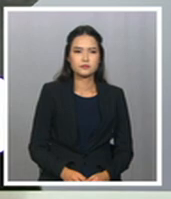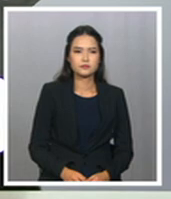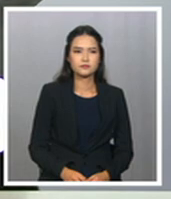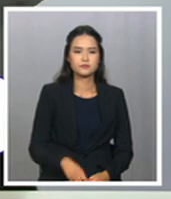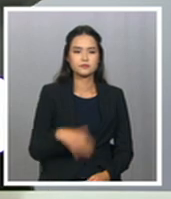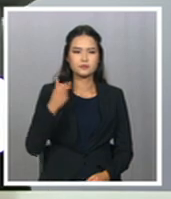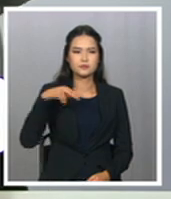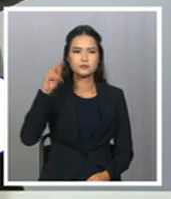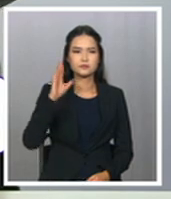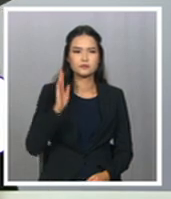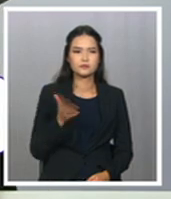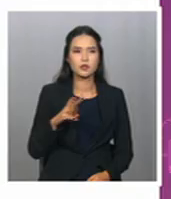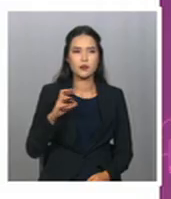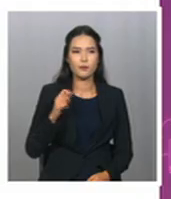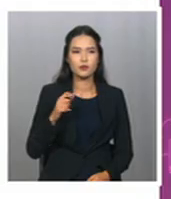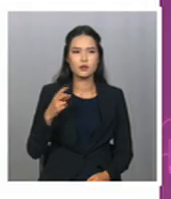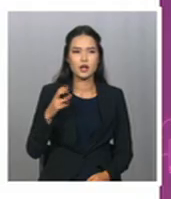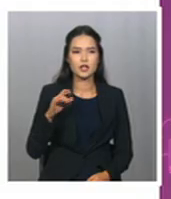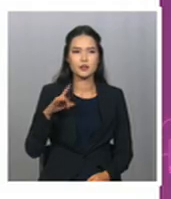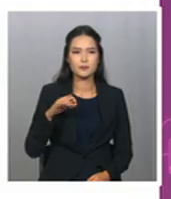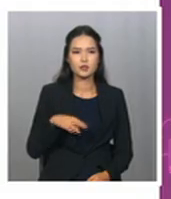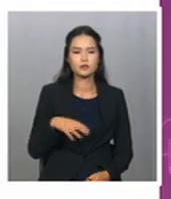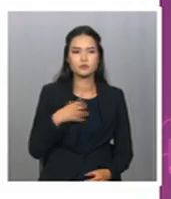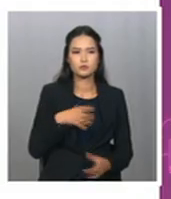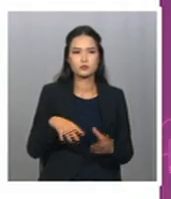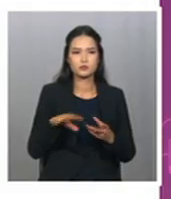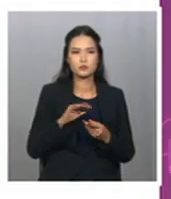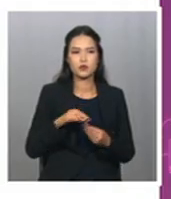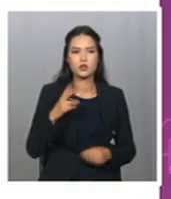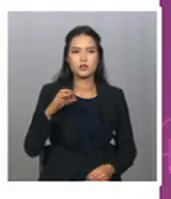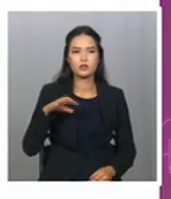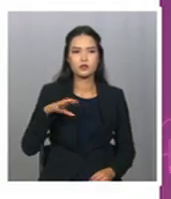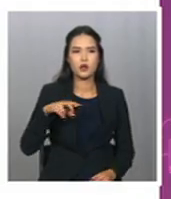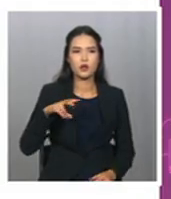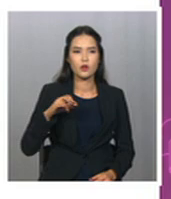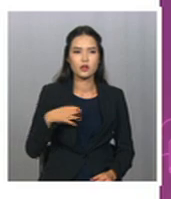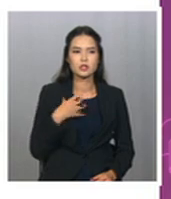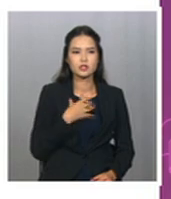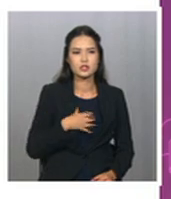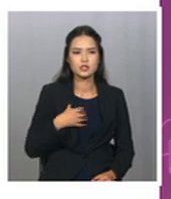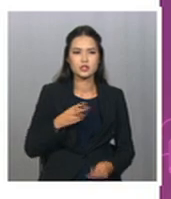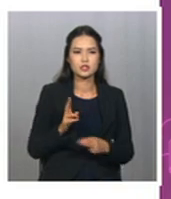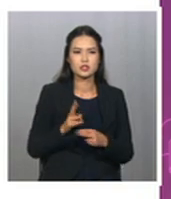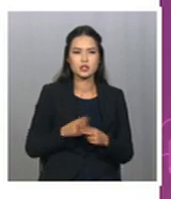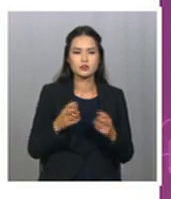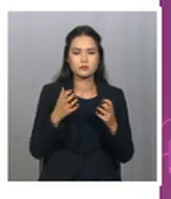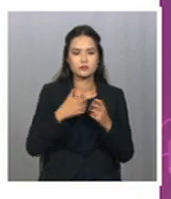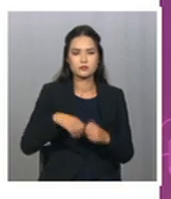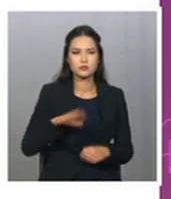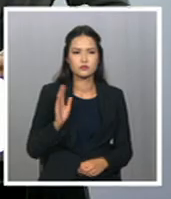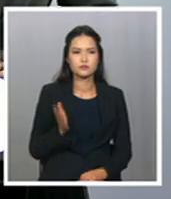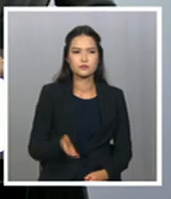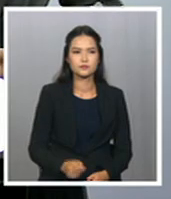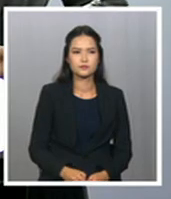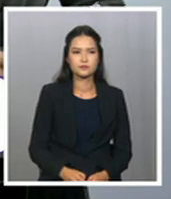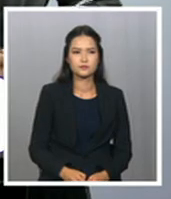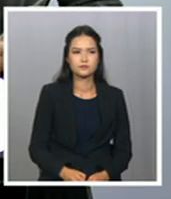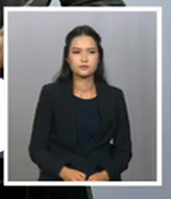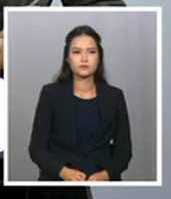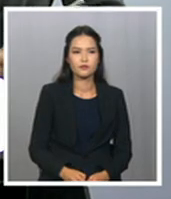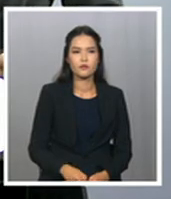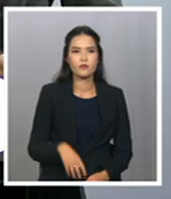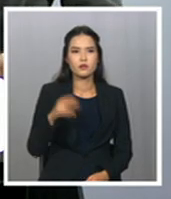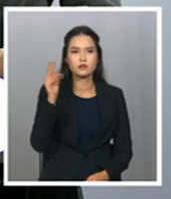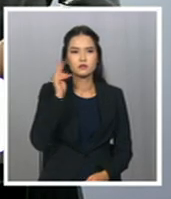Бүгінгі сабақта моногибридті будандастырудың цитологиялық негіздерін дәлелдеп, есептер шығарамыз.